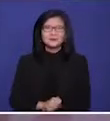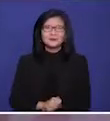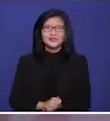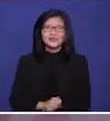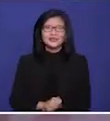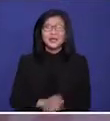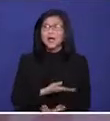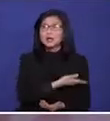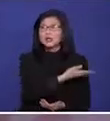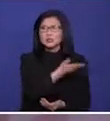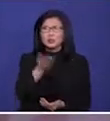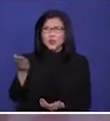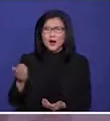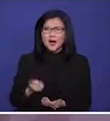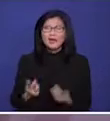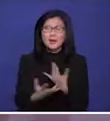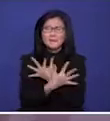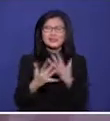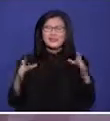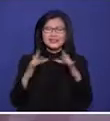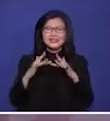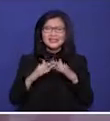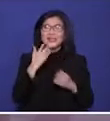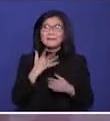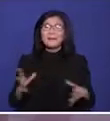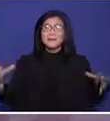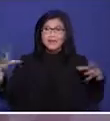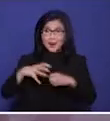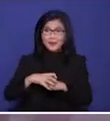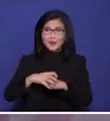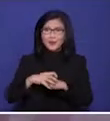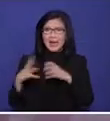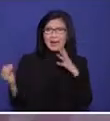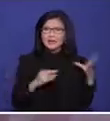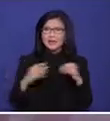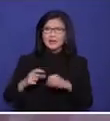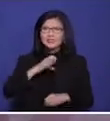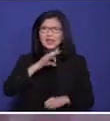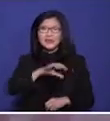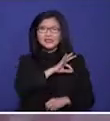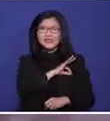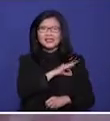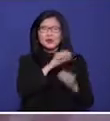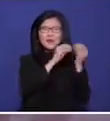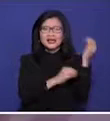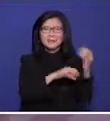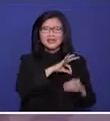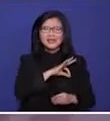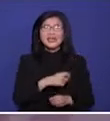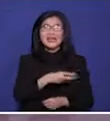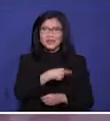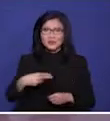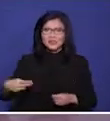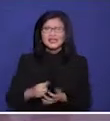Penonton, pendengar, dan warganet, selamat bergabung dalam debat calon presiden dan wakil presiden Republik Indonesia